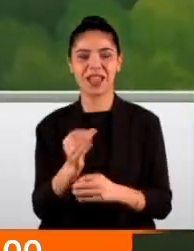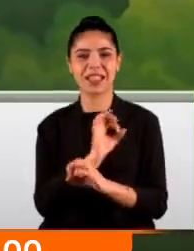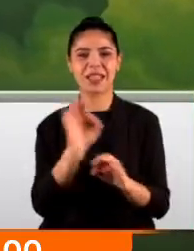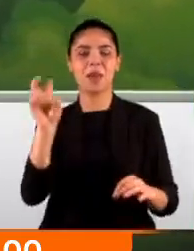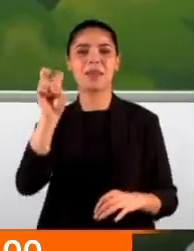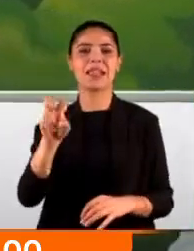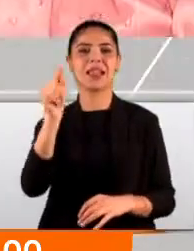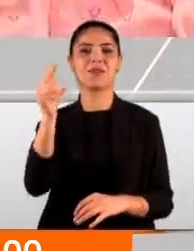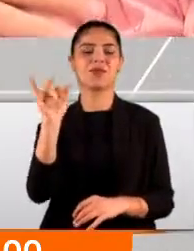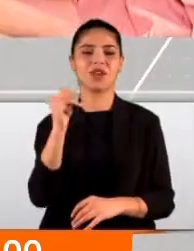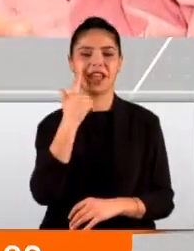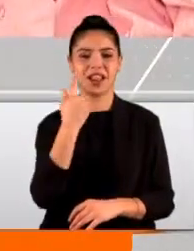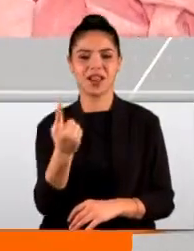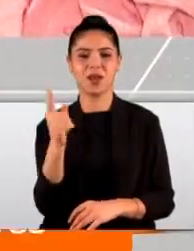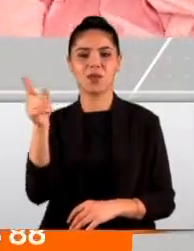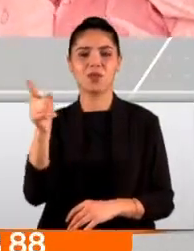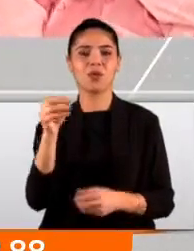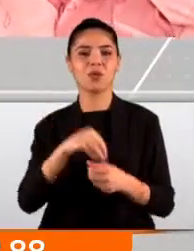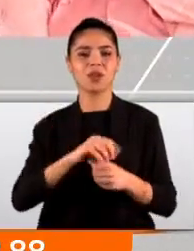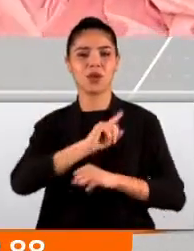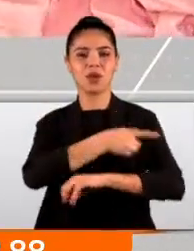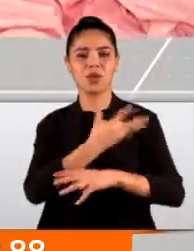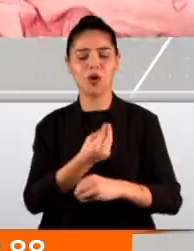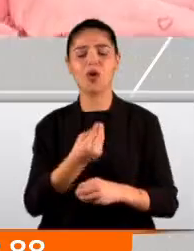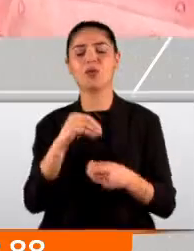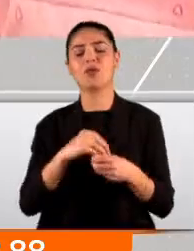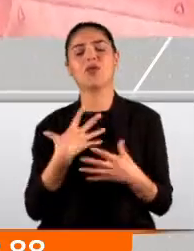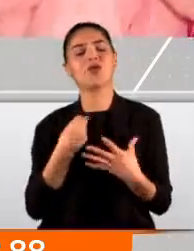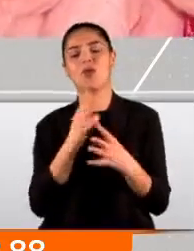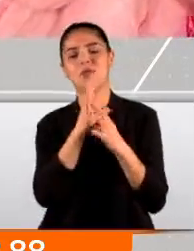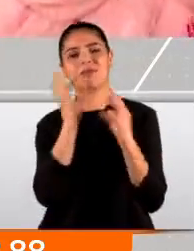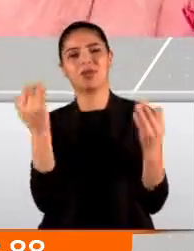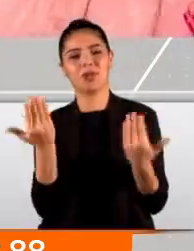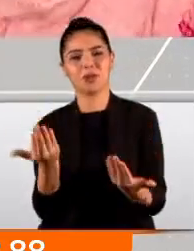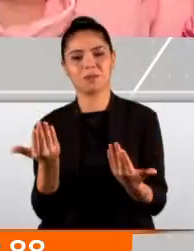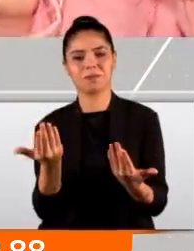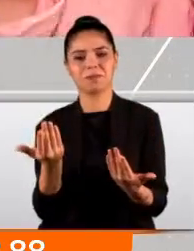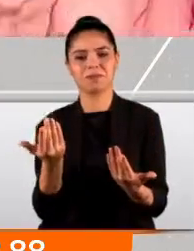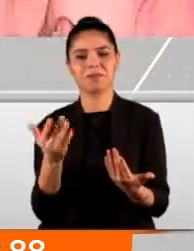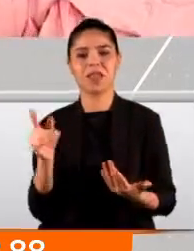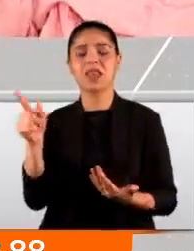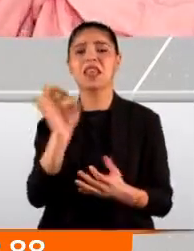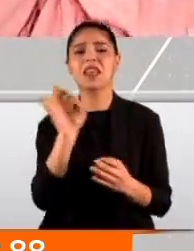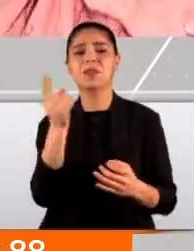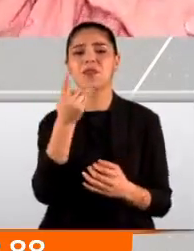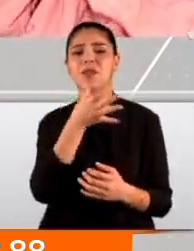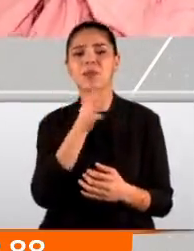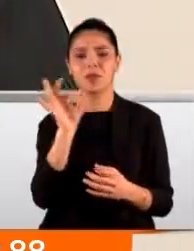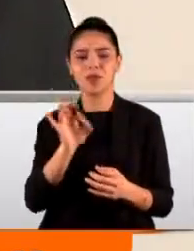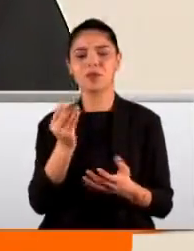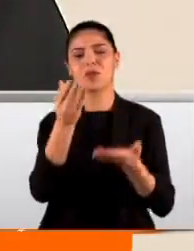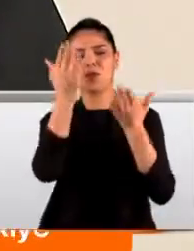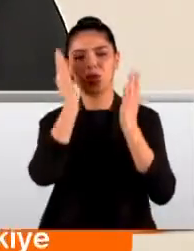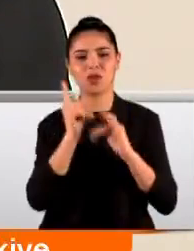tam sekiz buçuk kilo bunun gibi güçlere sahip olduğu için ayrıca çok mutluyum yani Hiçbir şeyin bilincinde değildi Tabii ki şimdi